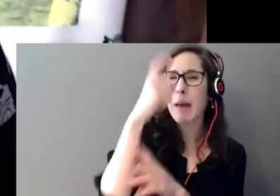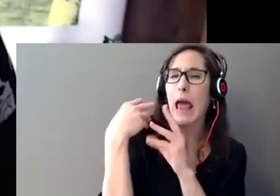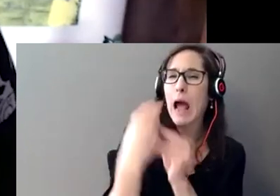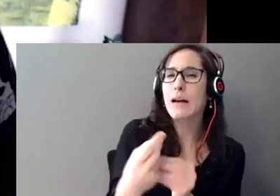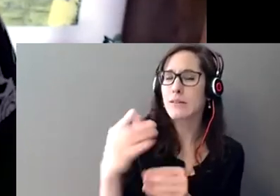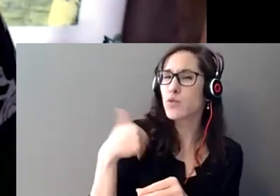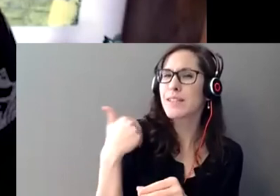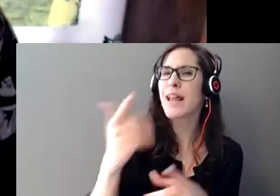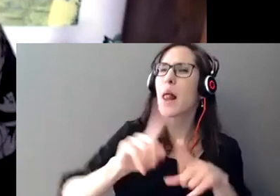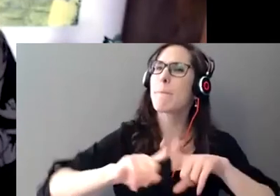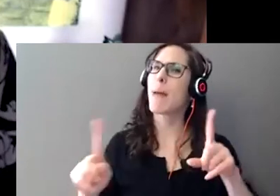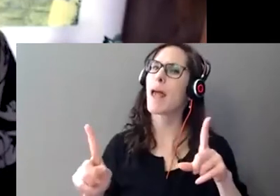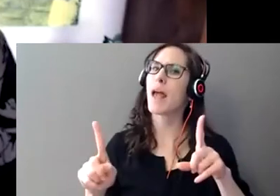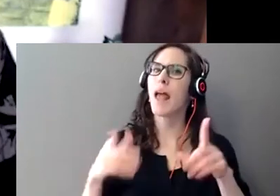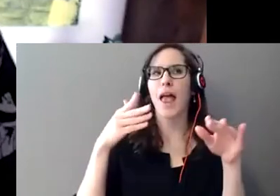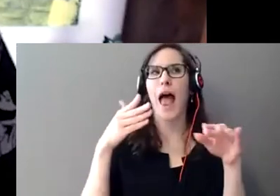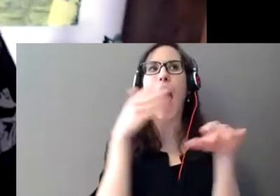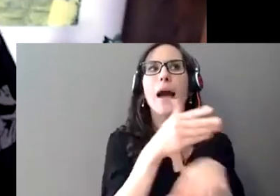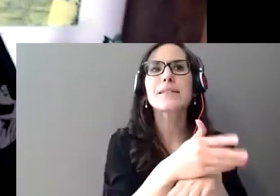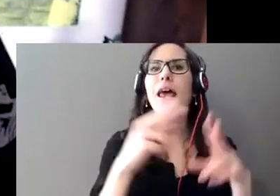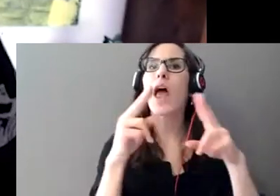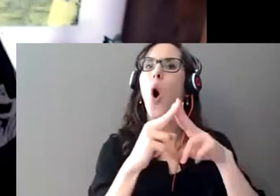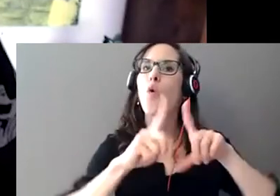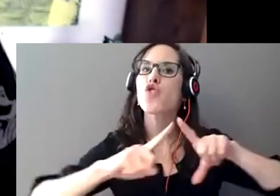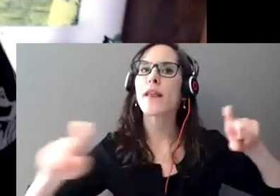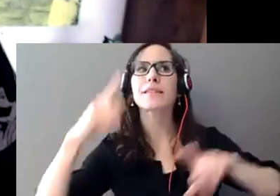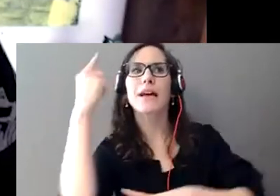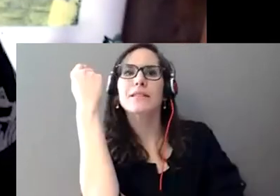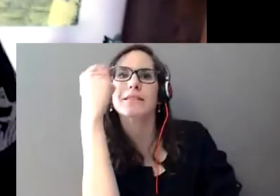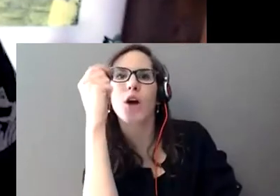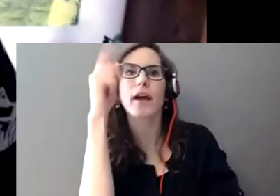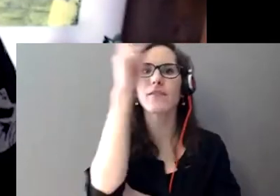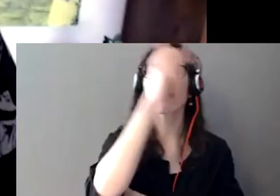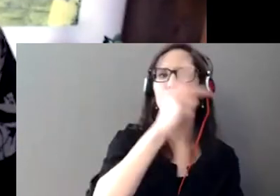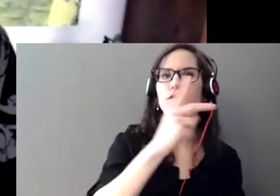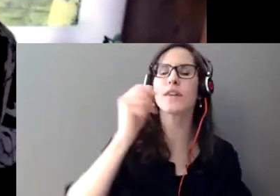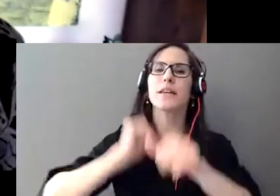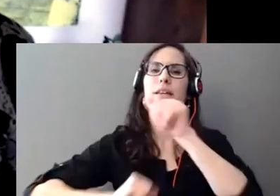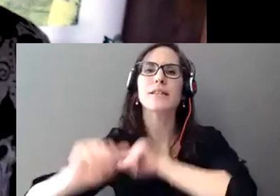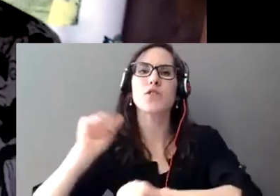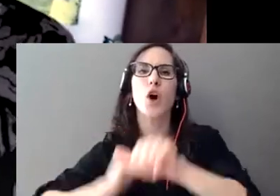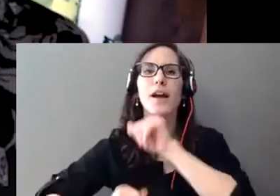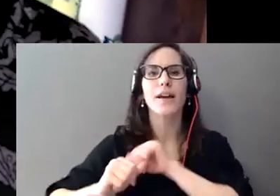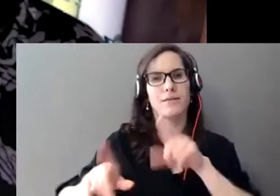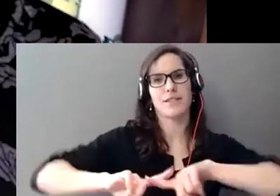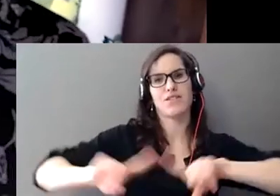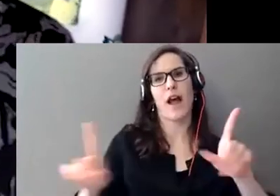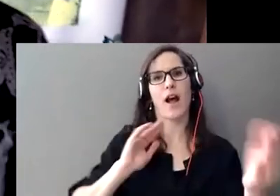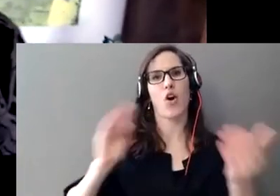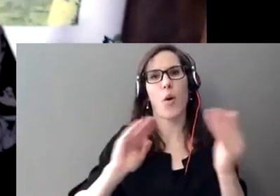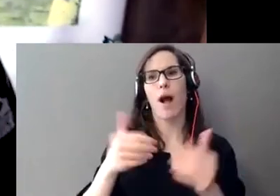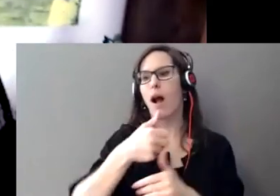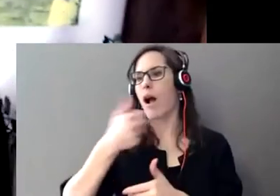n pas du tout le même accès aux connaissances théoriques philosophiques historiques que les autres personnes dans la classe donc